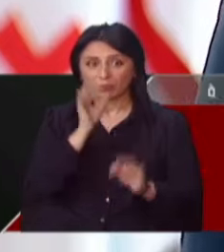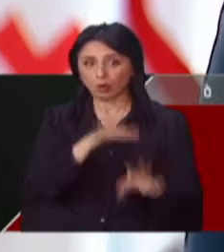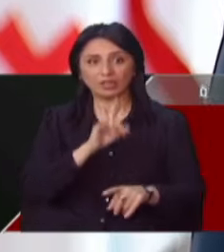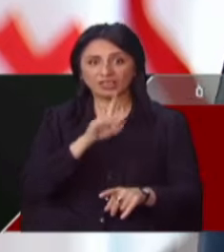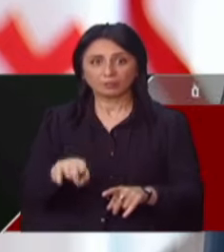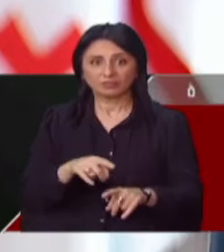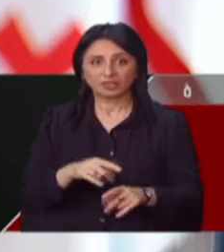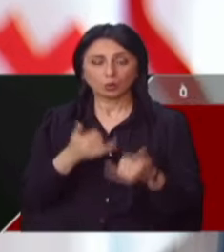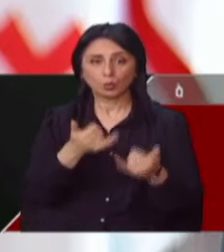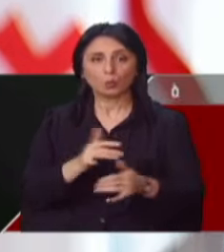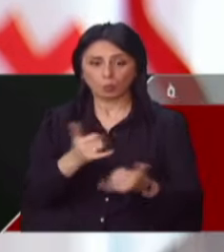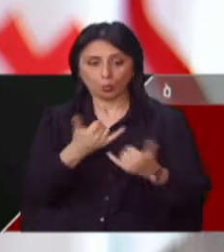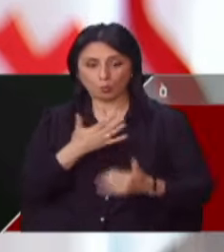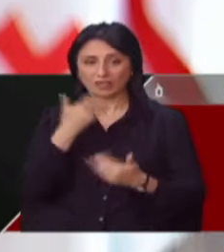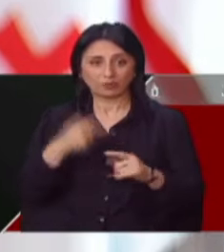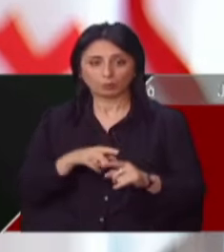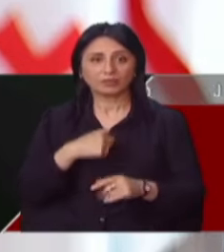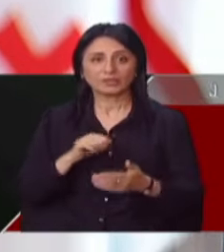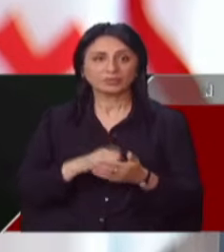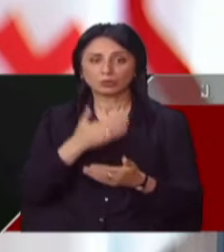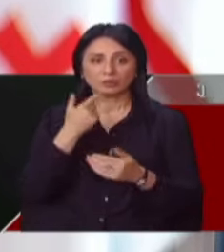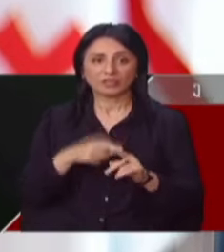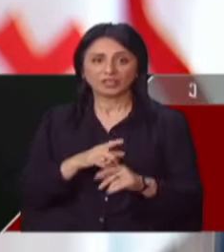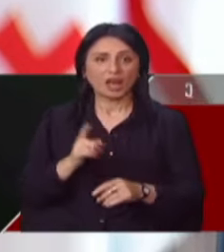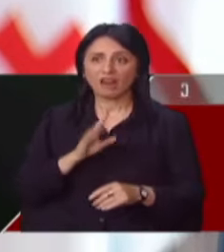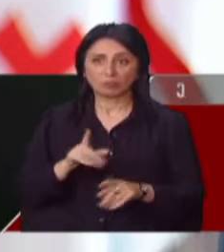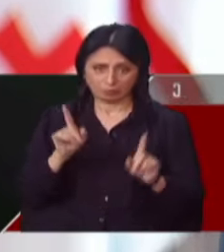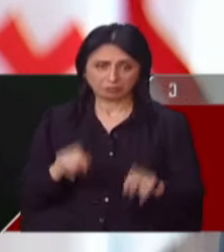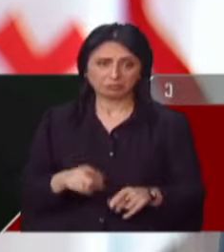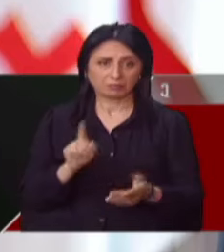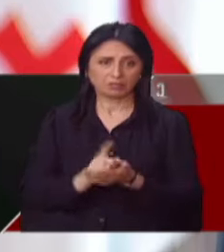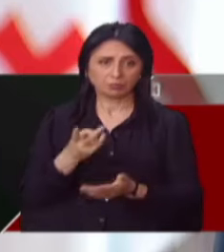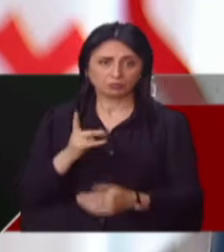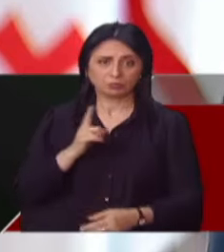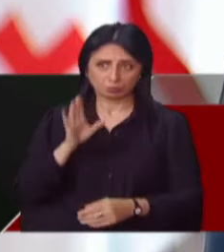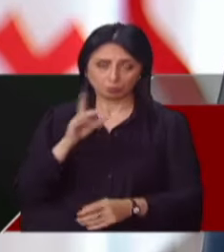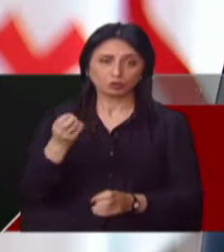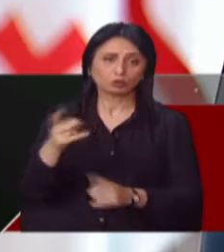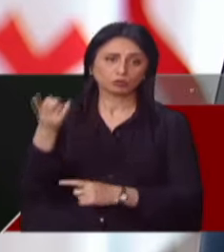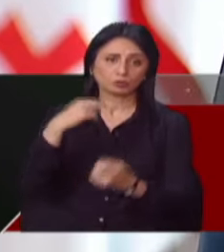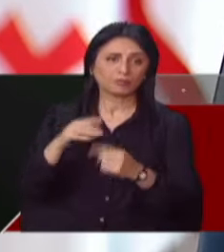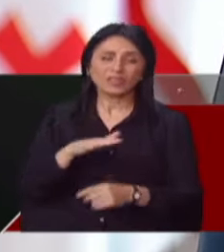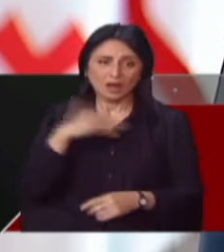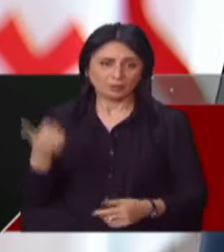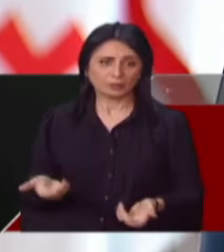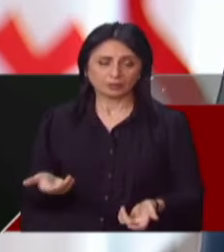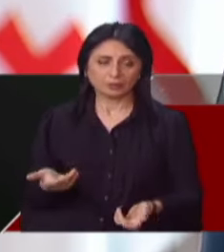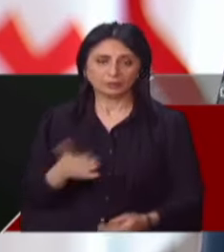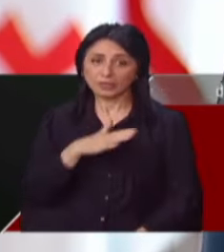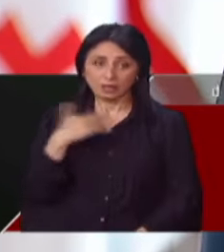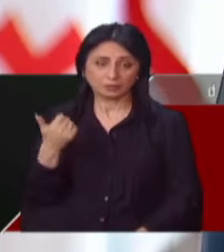შეგარჩენ, უპატივცემლობა. მე არანაირი საფუძველი არ მაქვს, რომ არ ველოდებოდე და ნუ რა ვიცი, ძალიან არ მინდა,